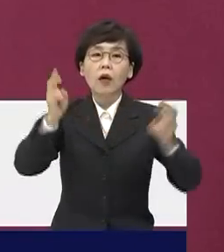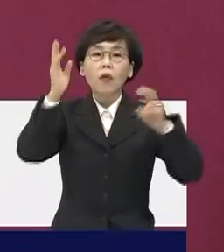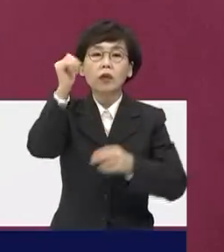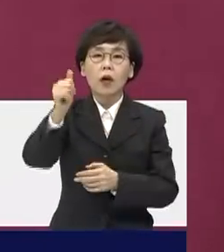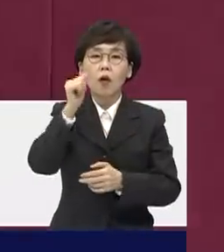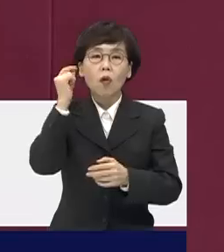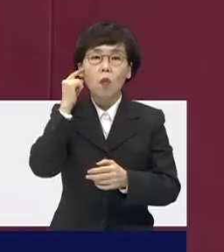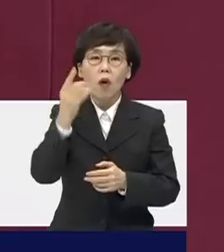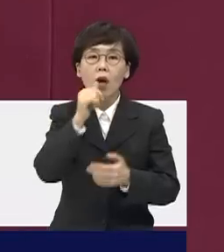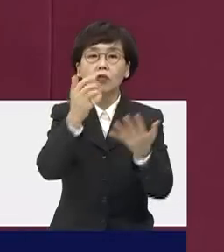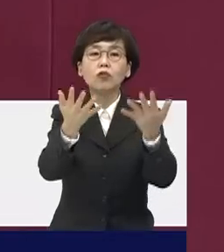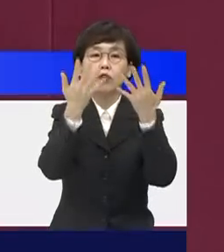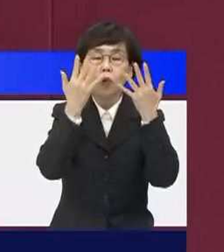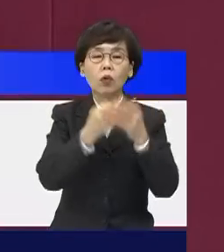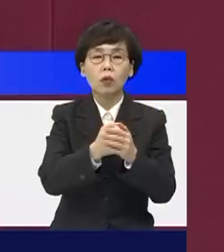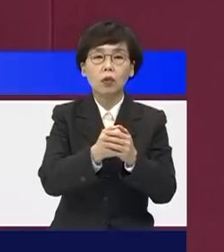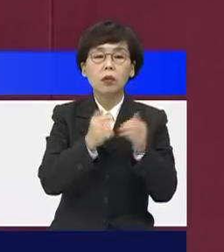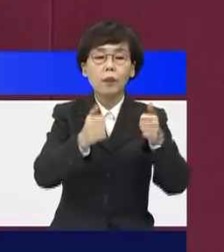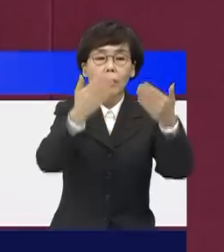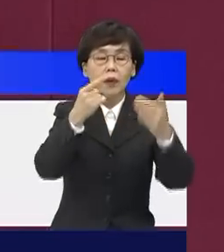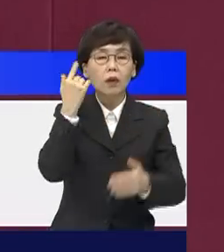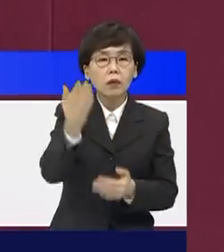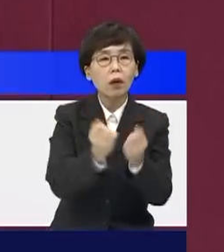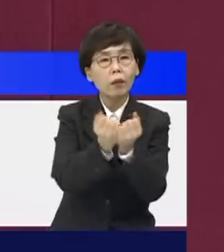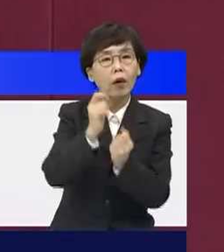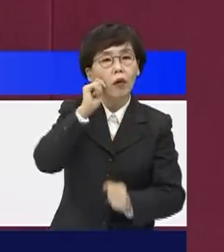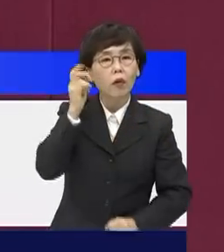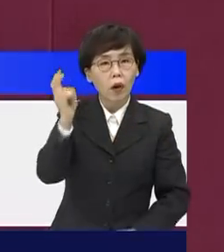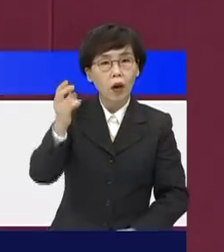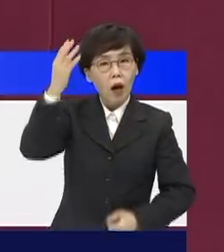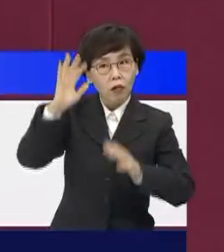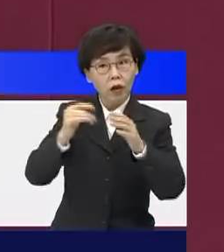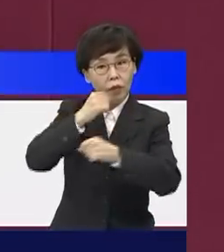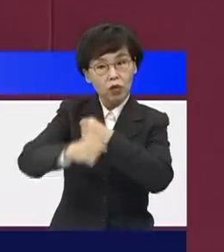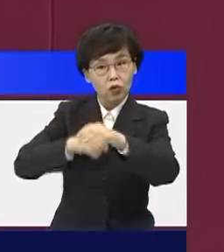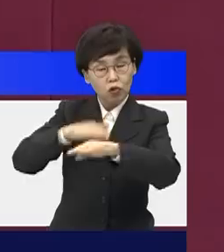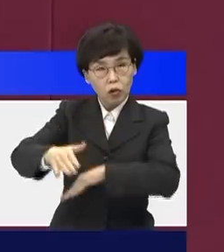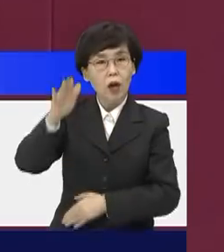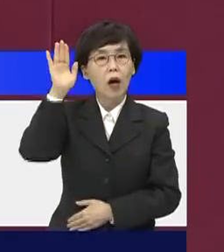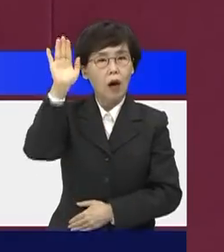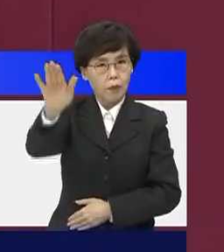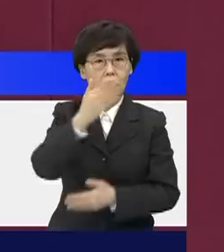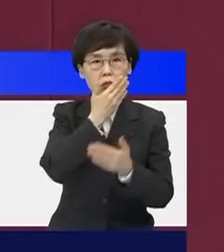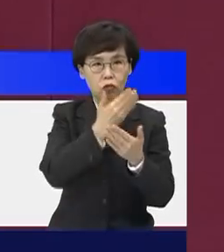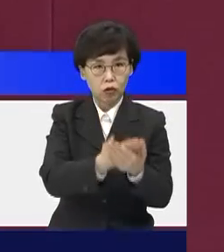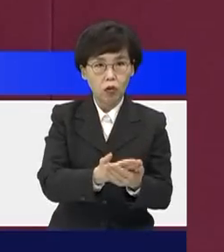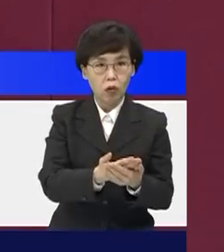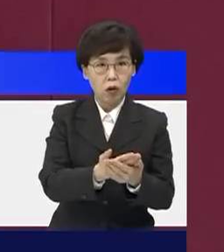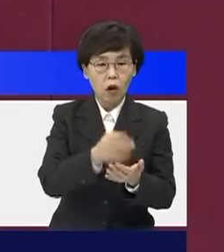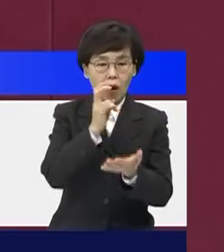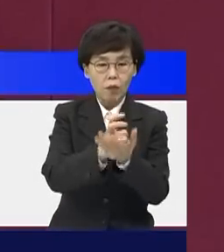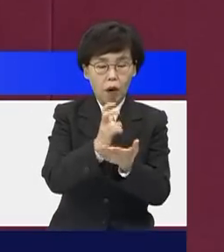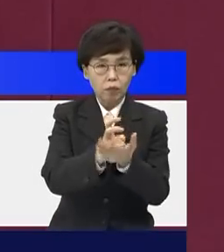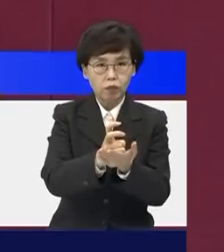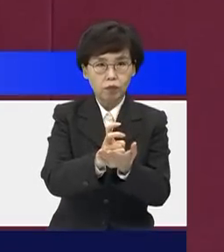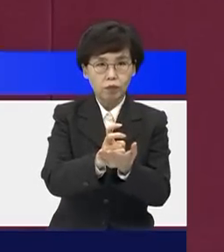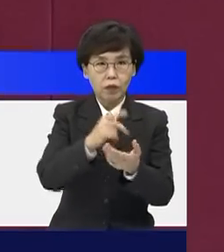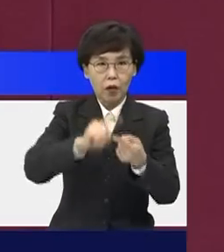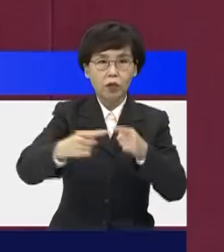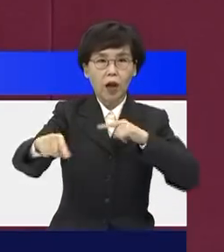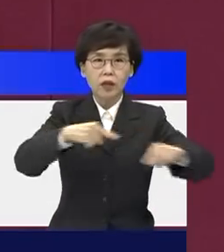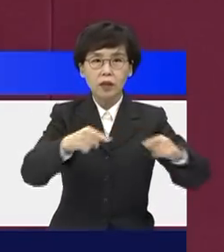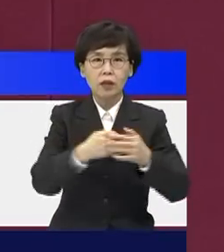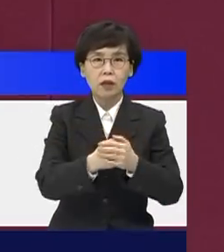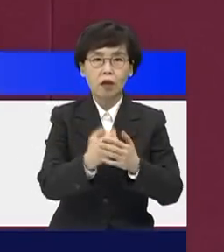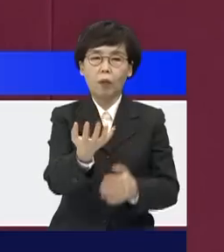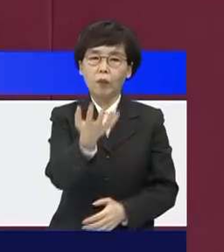겁니다. 대한민국 민주주의의 앞날이 달려 있습니다. 법치의 탈을 쓴 정권의